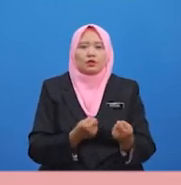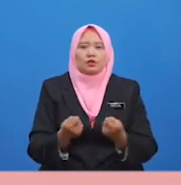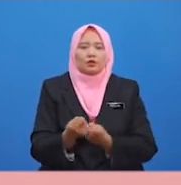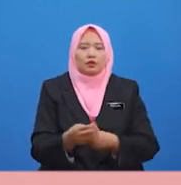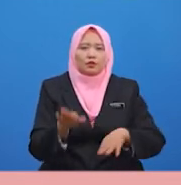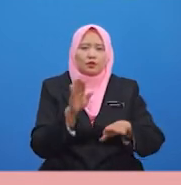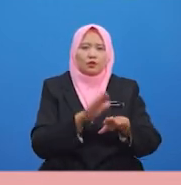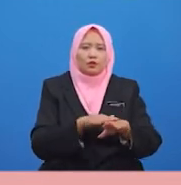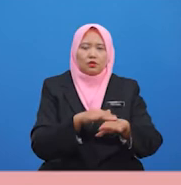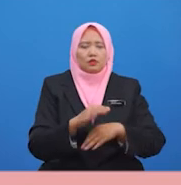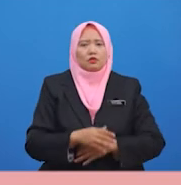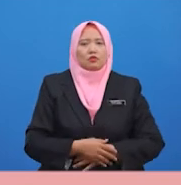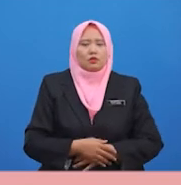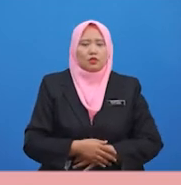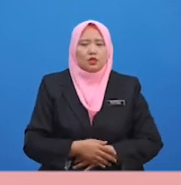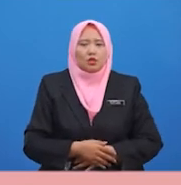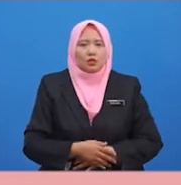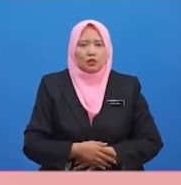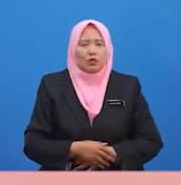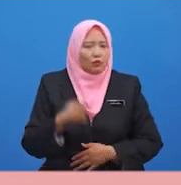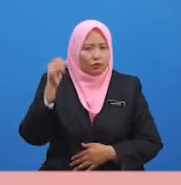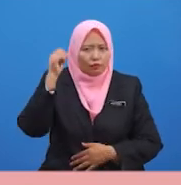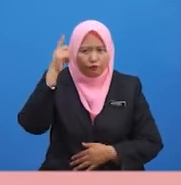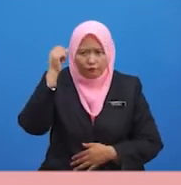niaga seperti pernyataan di atas.